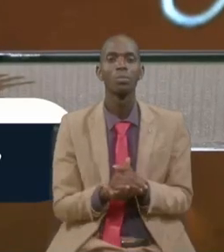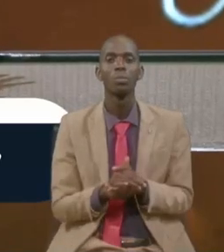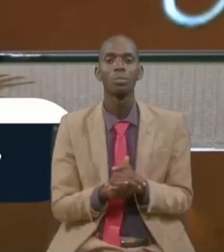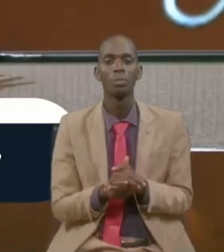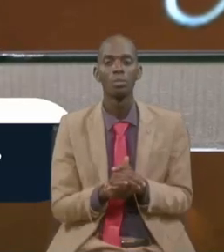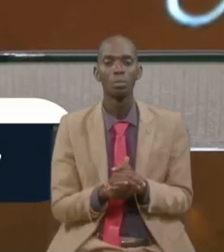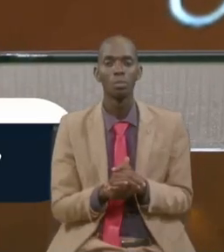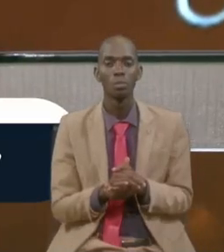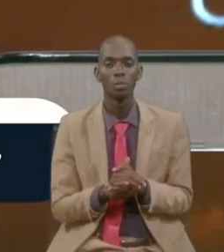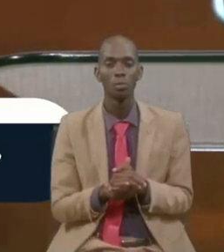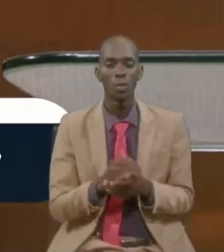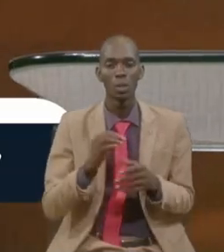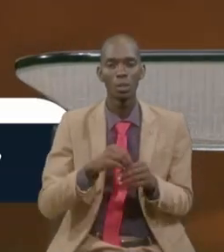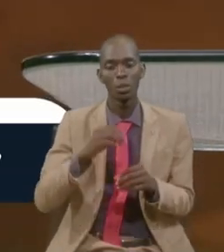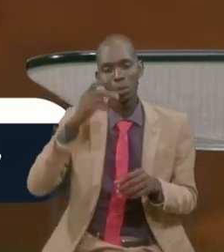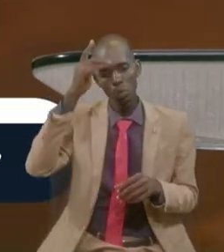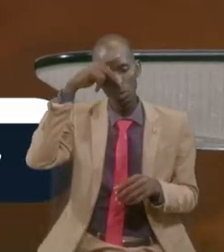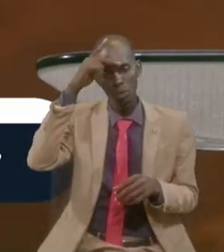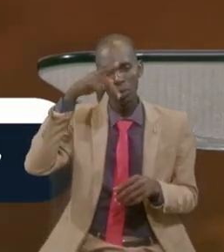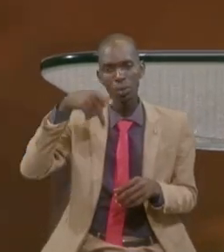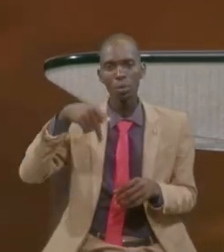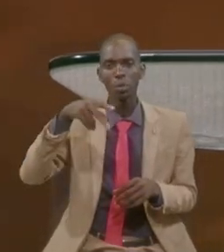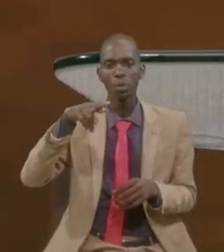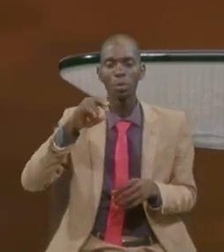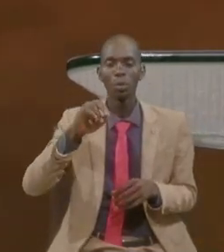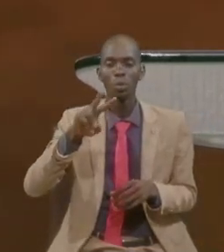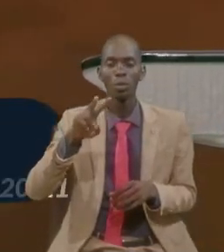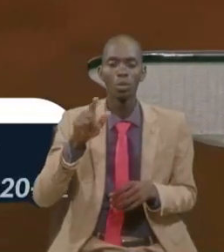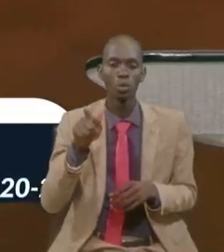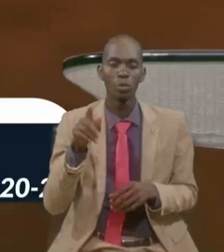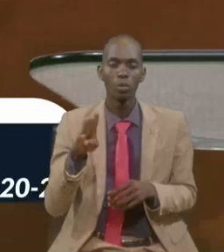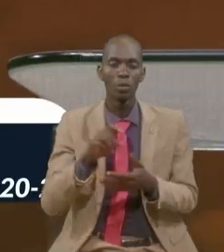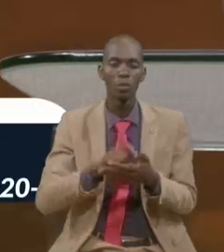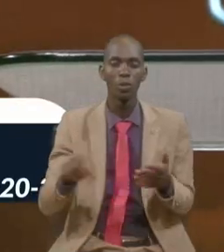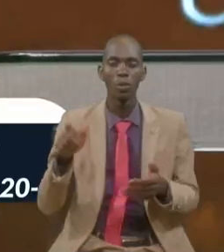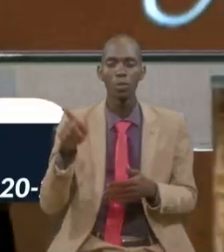gloire, impartiaux, sans acception de personne.